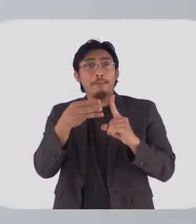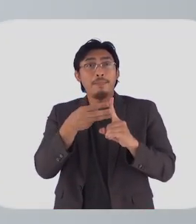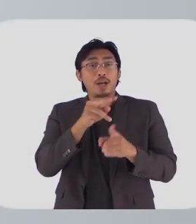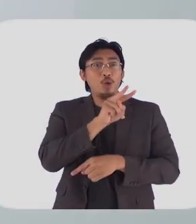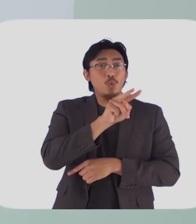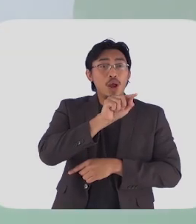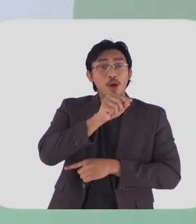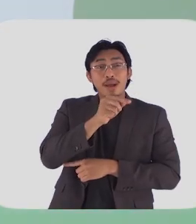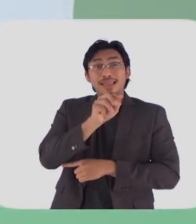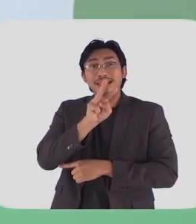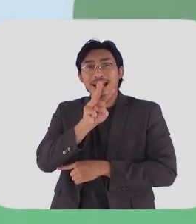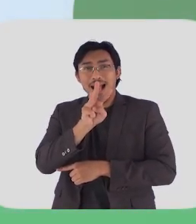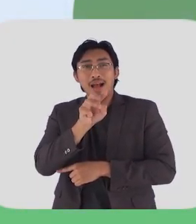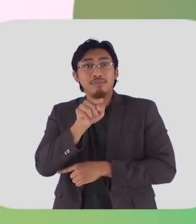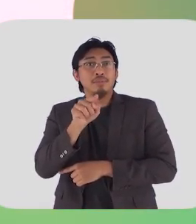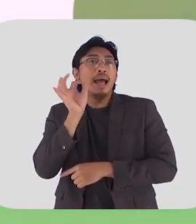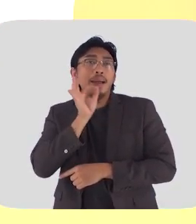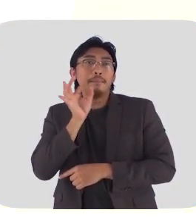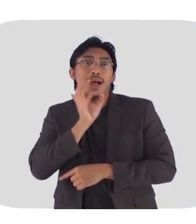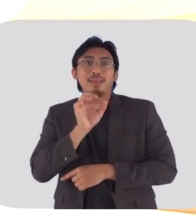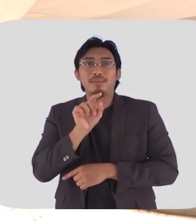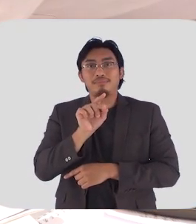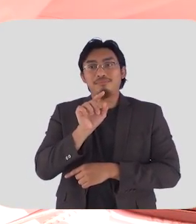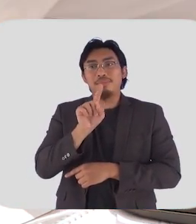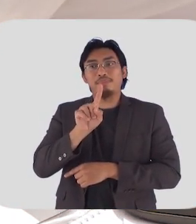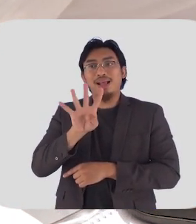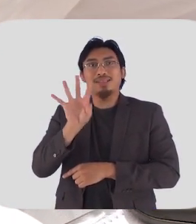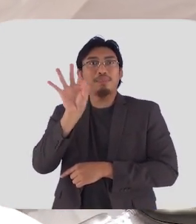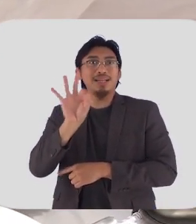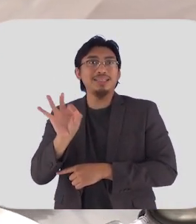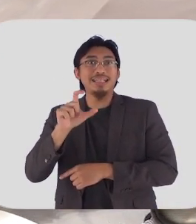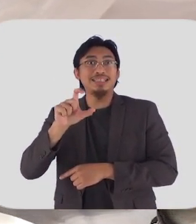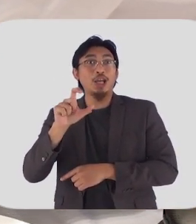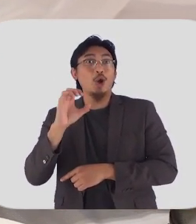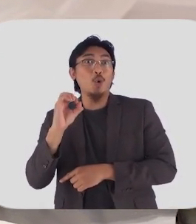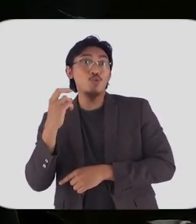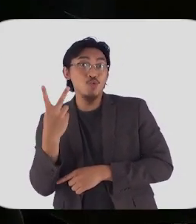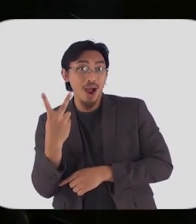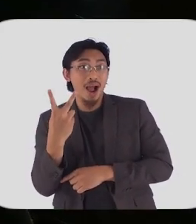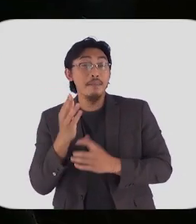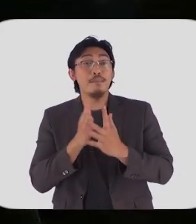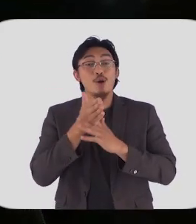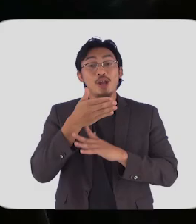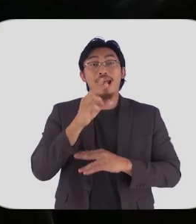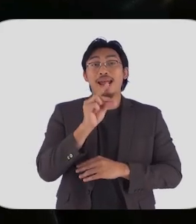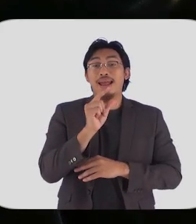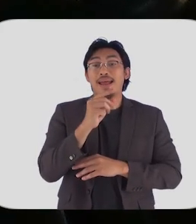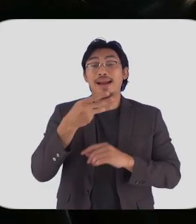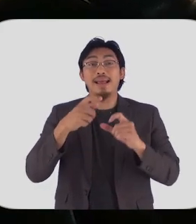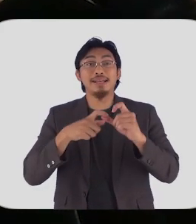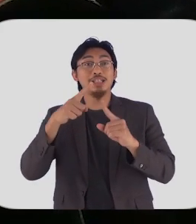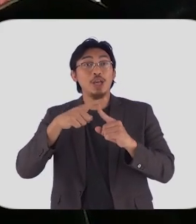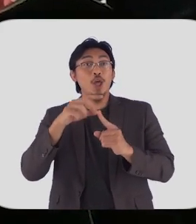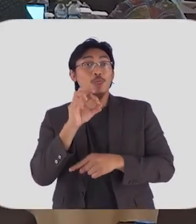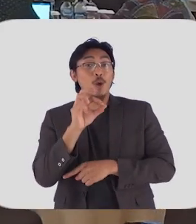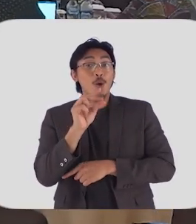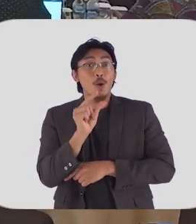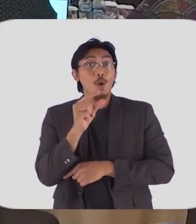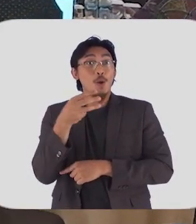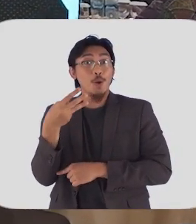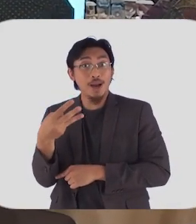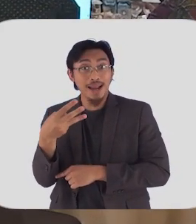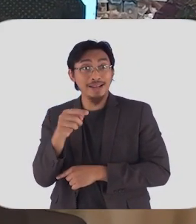dan menghemat 14% CO2. Untuk itu, melalui proyek Response Towards COVID-19